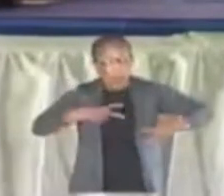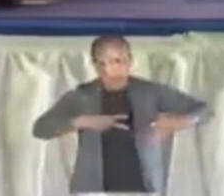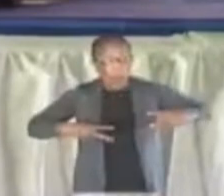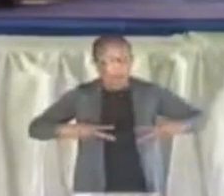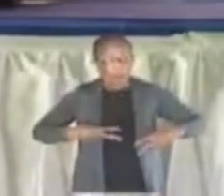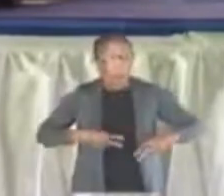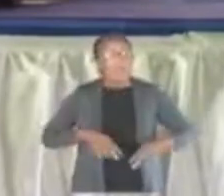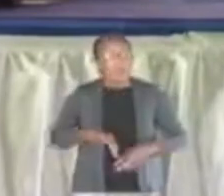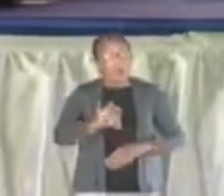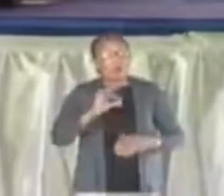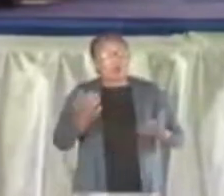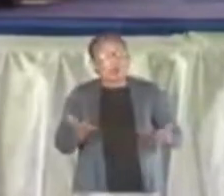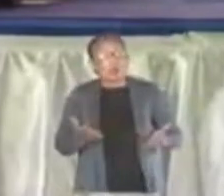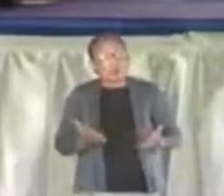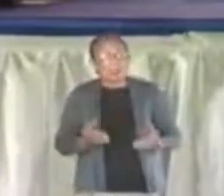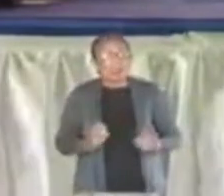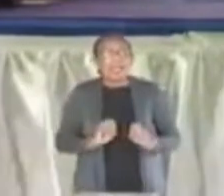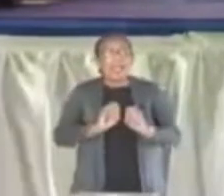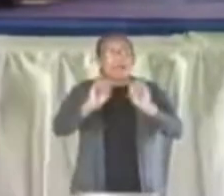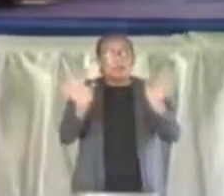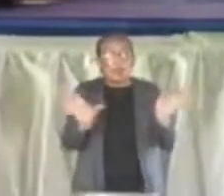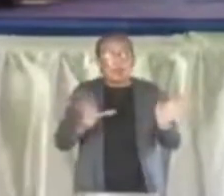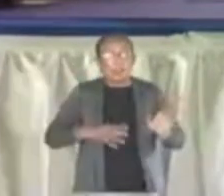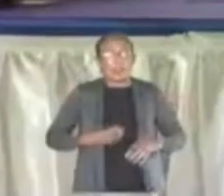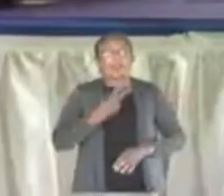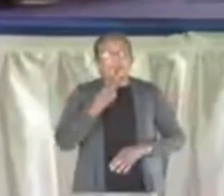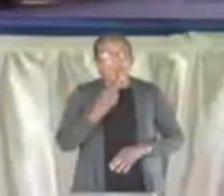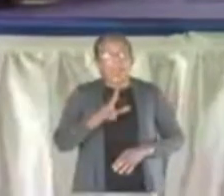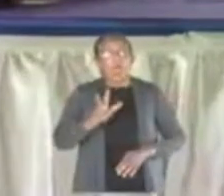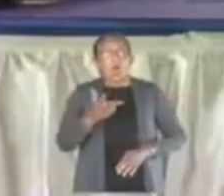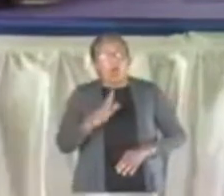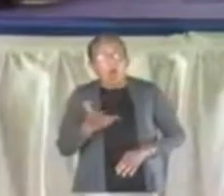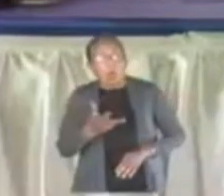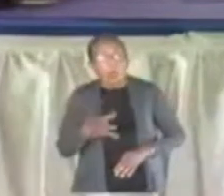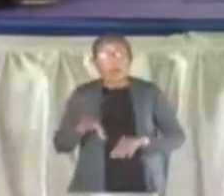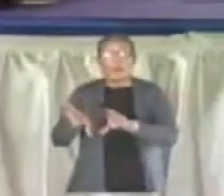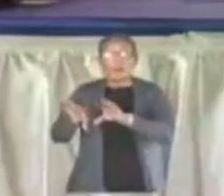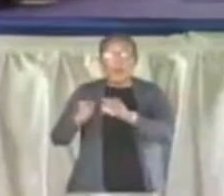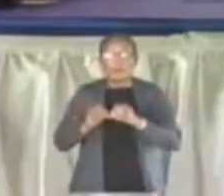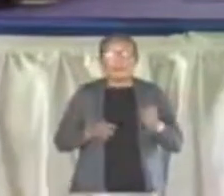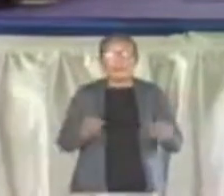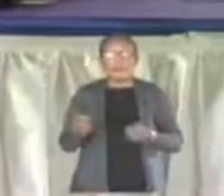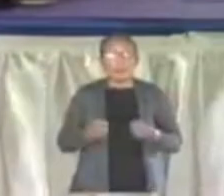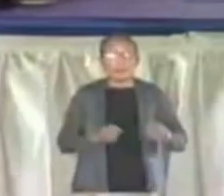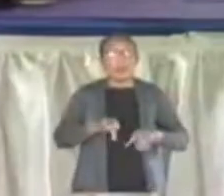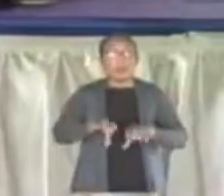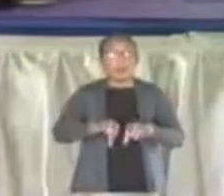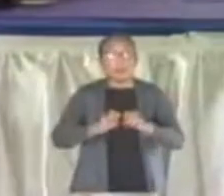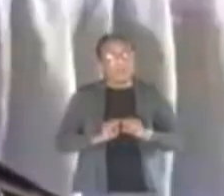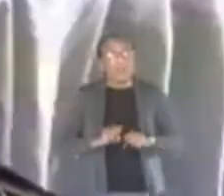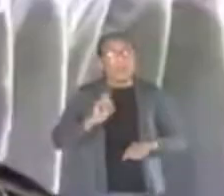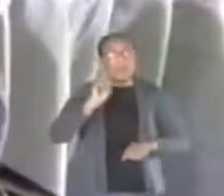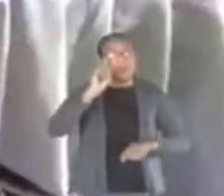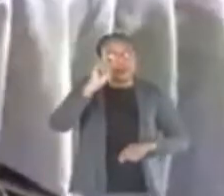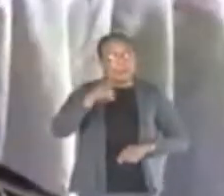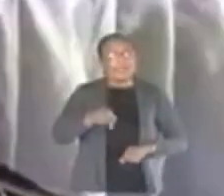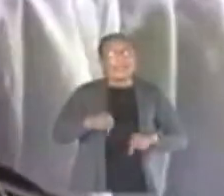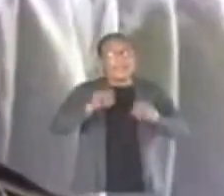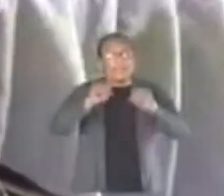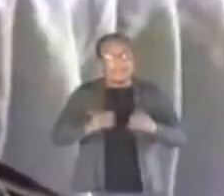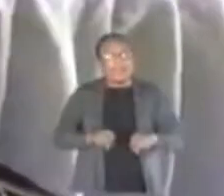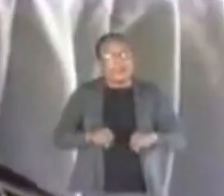de bus gekomen en duidelijk aangeven welke maatregelen de regering moet treffen. En dat men moet gaan naar